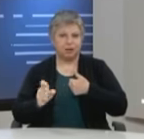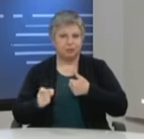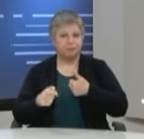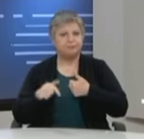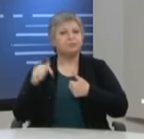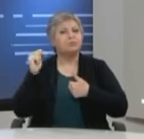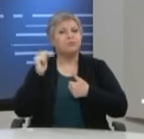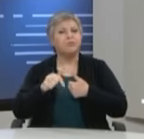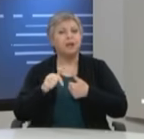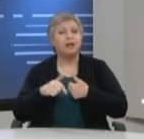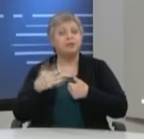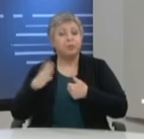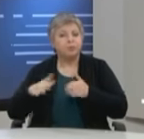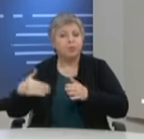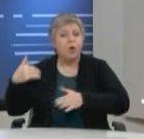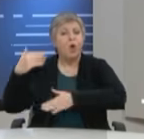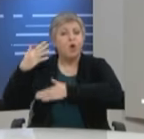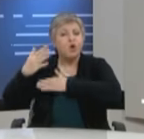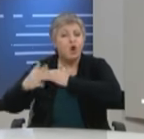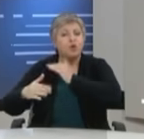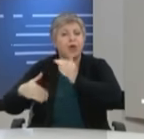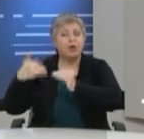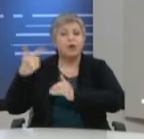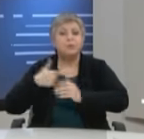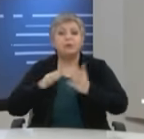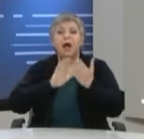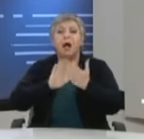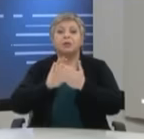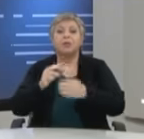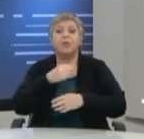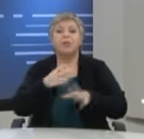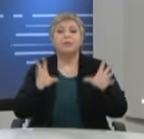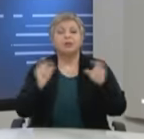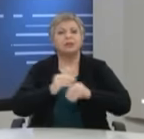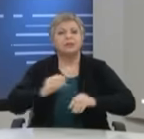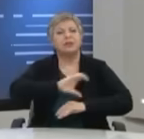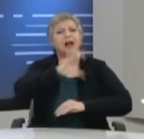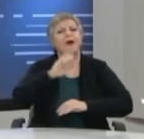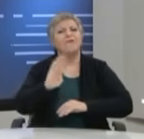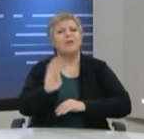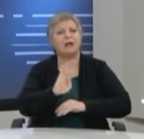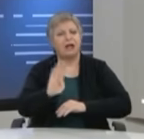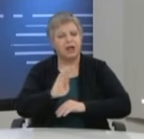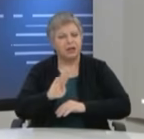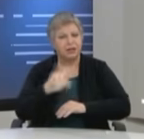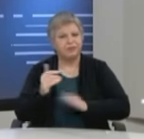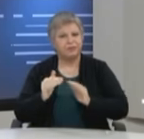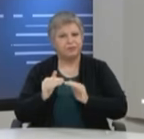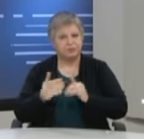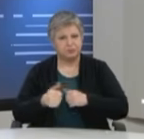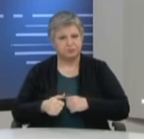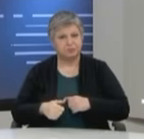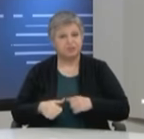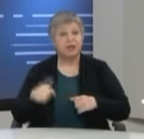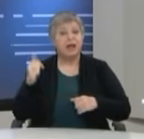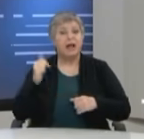πάγια εθνική στρατηγική στα Βαλκάνια. Η Ελλάδα ποτέ δεν μονοπόλησε ή διεκδίκησε